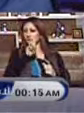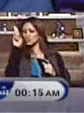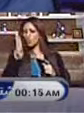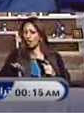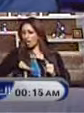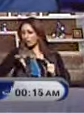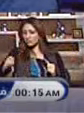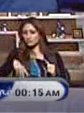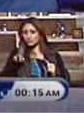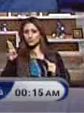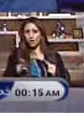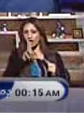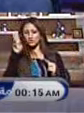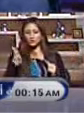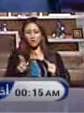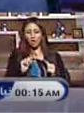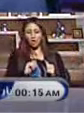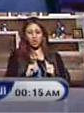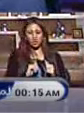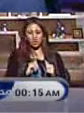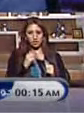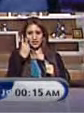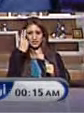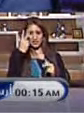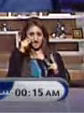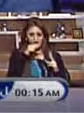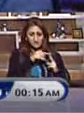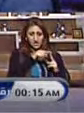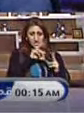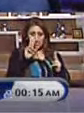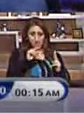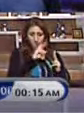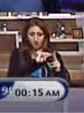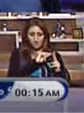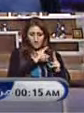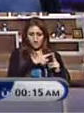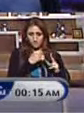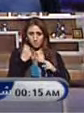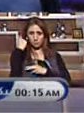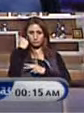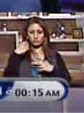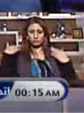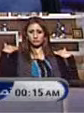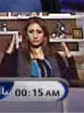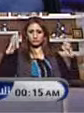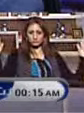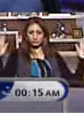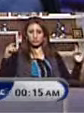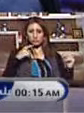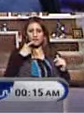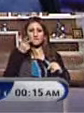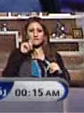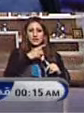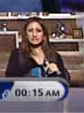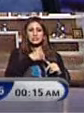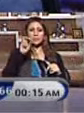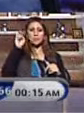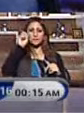قالوا والله ما فيش الا يعني اثنين يا اما قيس بن سعد بن